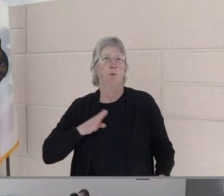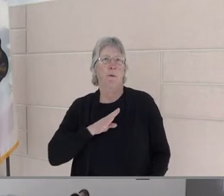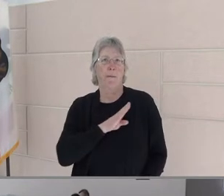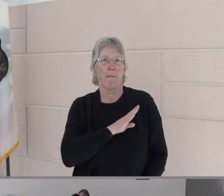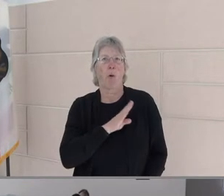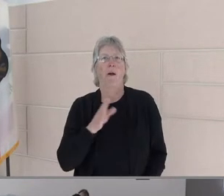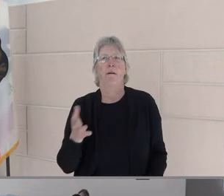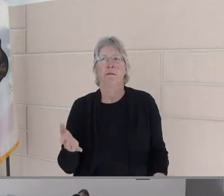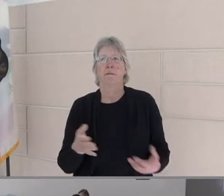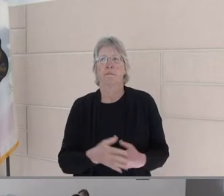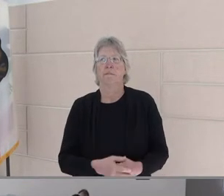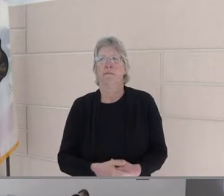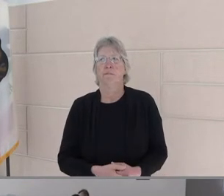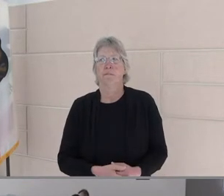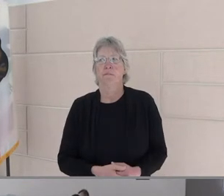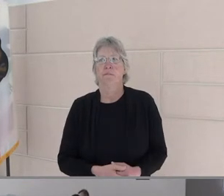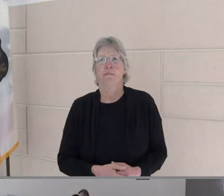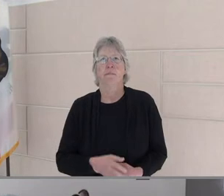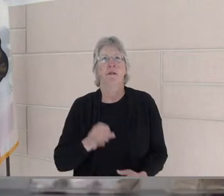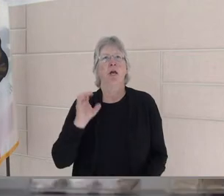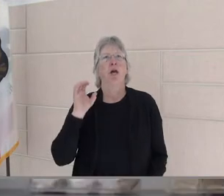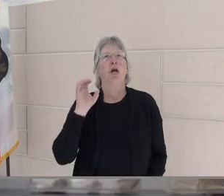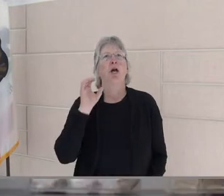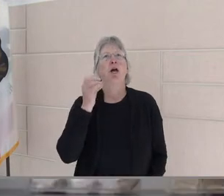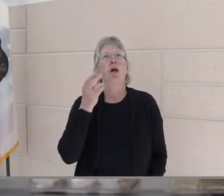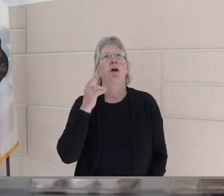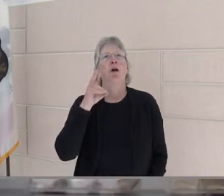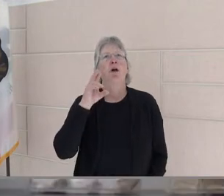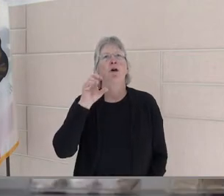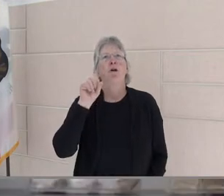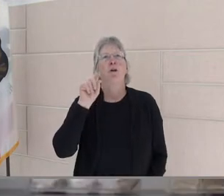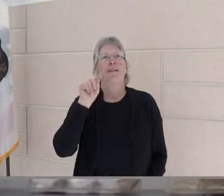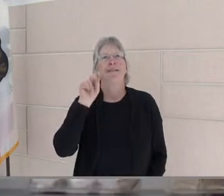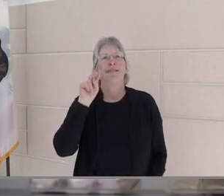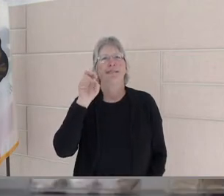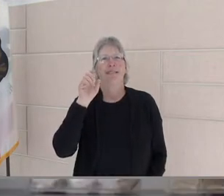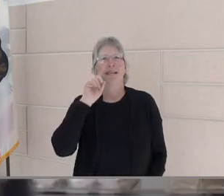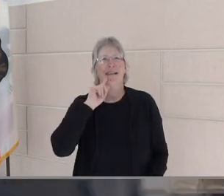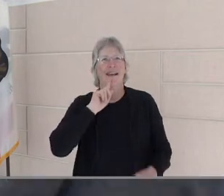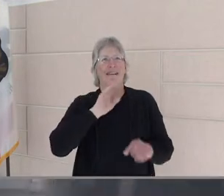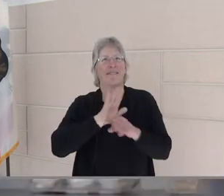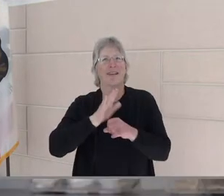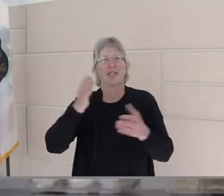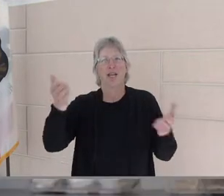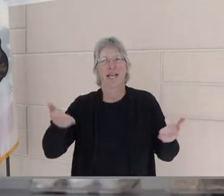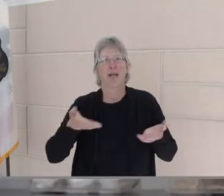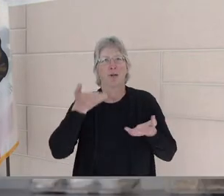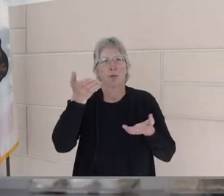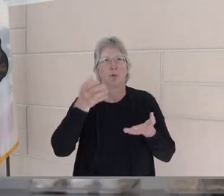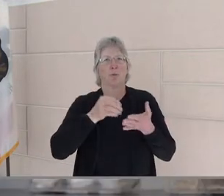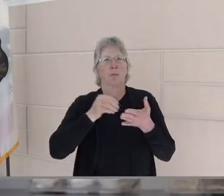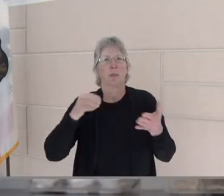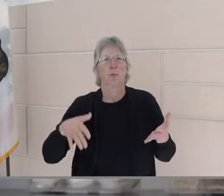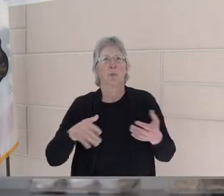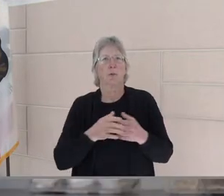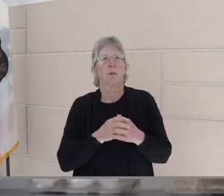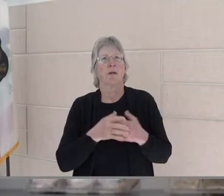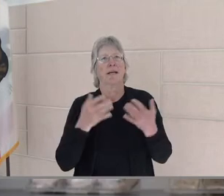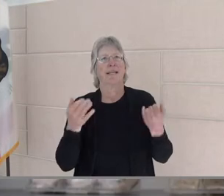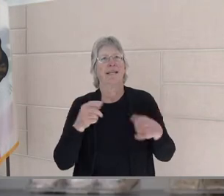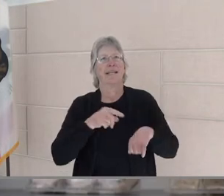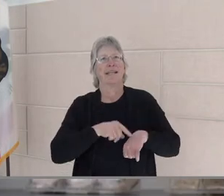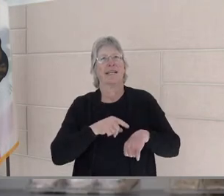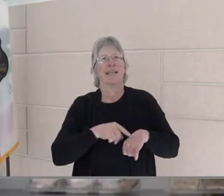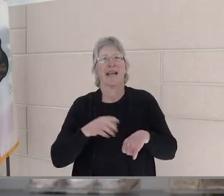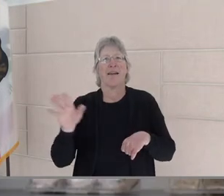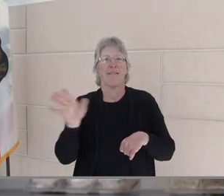การไหนน้อมสกอลอัมปีซะขนมเนียมจีสมาชิกคณะกรรมการสลาเรียน